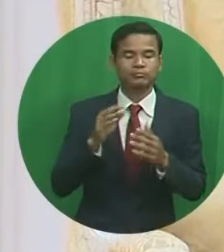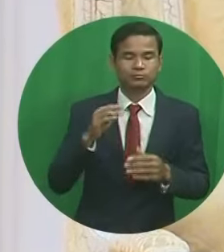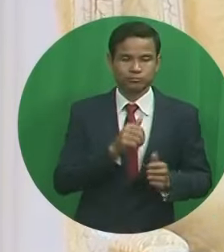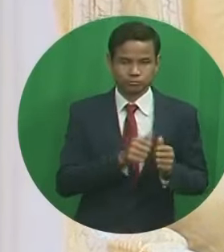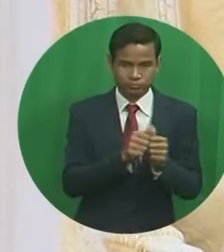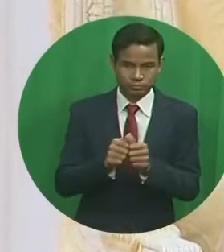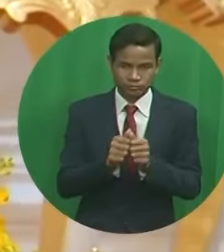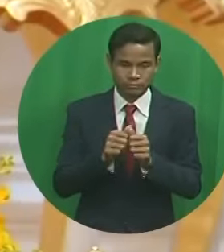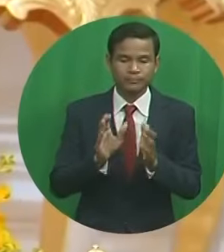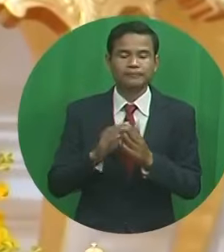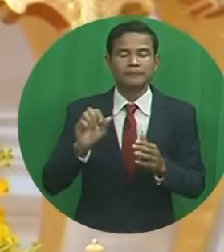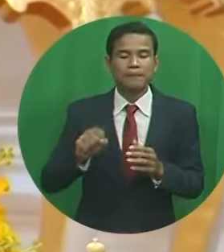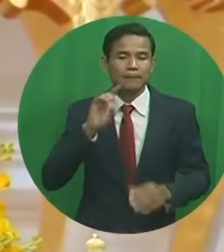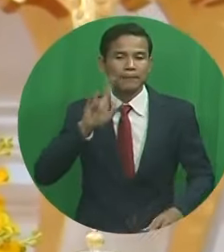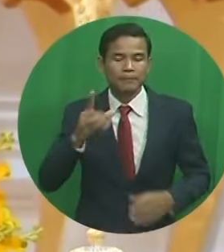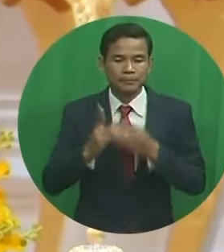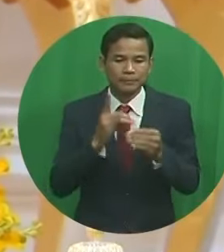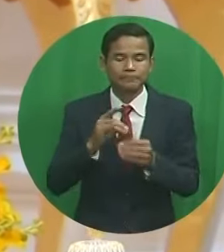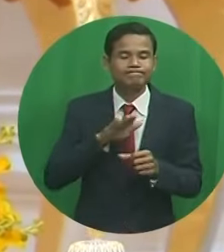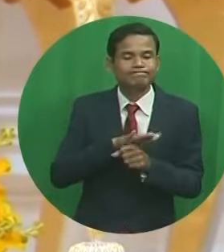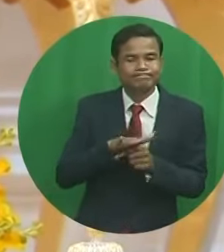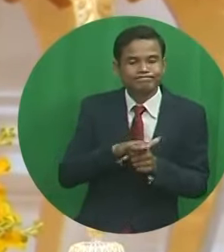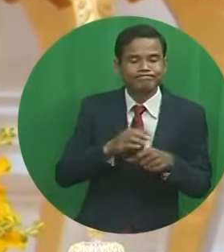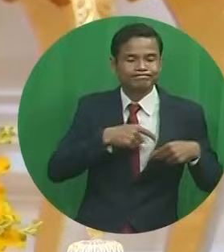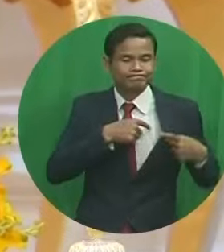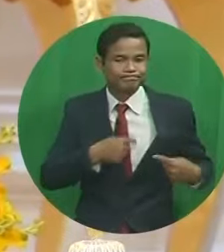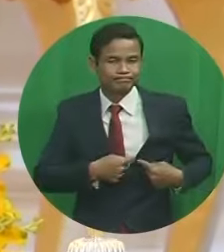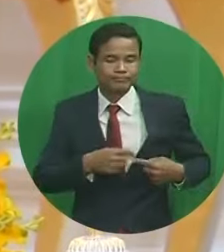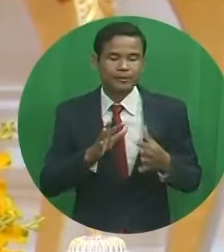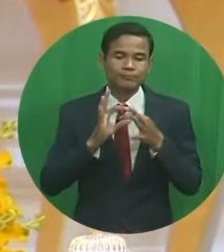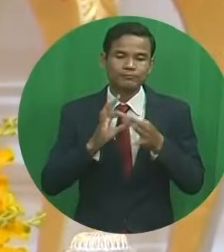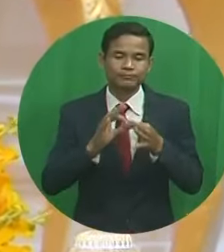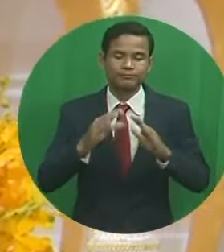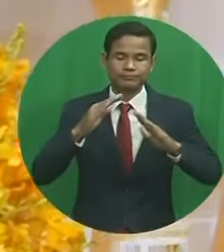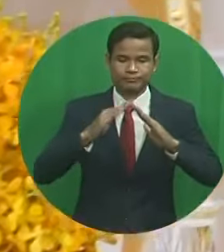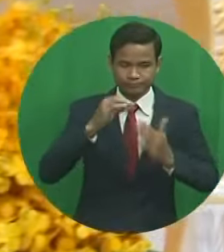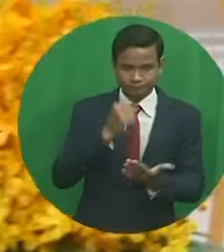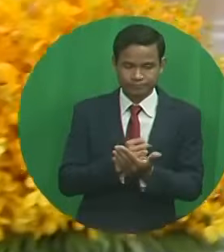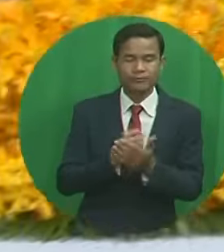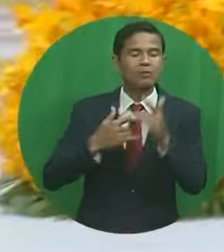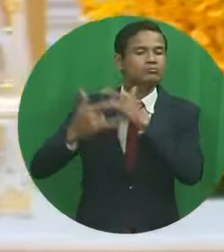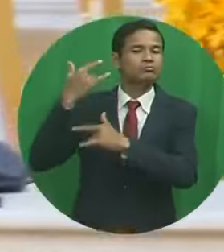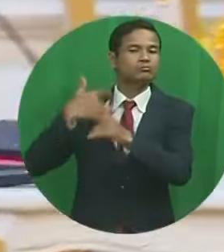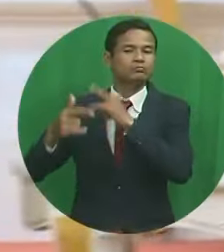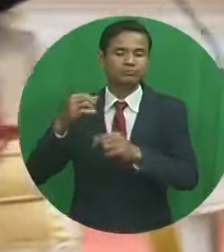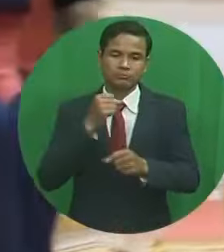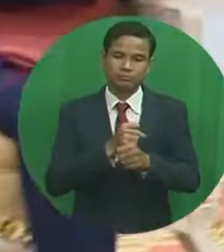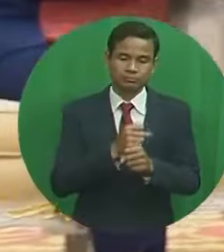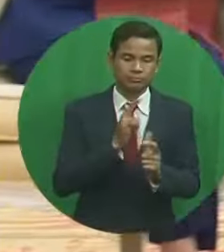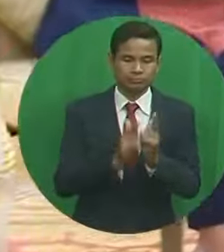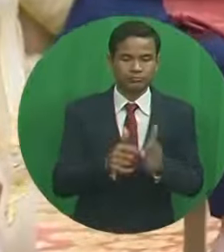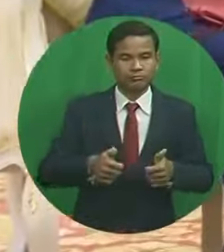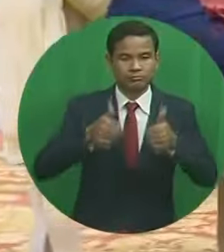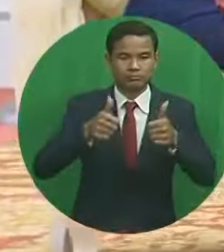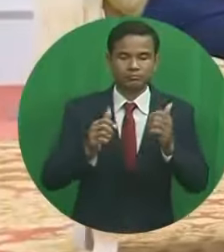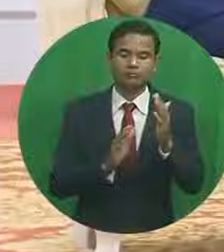ងារព្រមទាំងបានបញ្ជាក់អំពីការពេញចិត្តចំពោះទំនាក់ទំនងការទូតជាប្រវត្តិសាស្ត្រនិងកិច្ចសហប្រតិបត្តិការល្អ